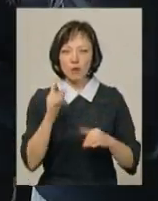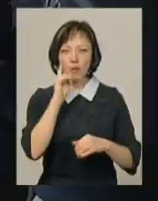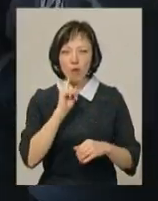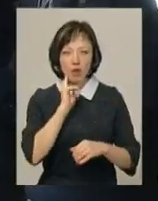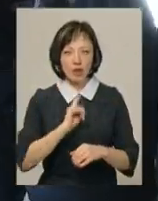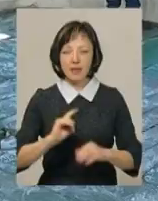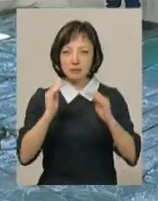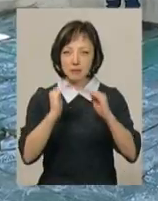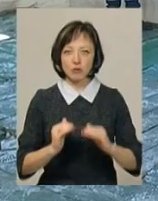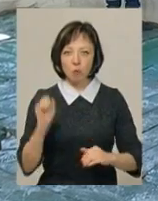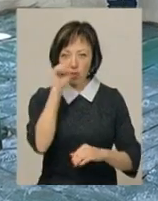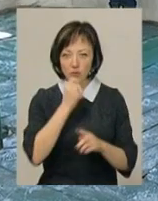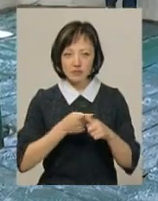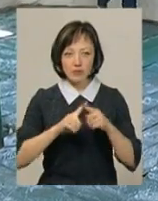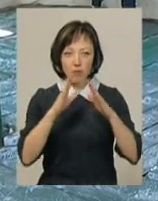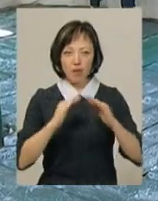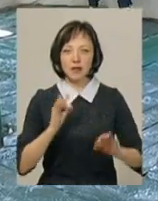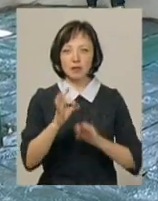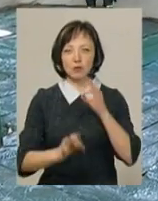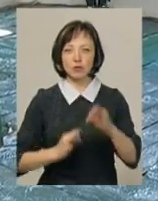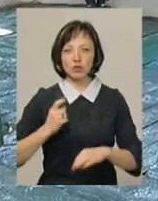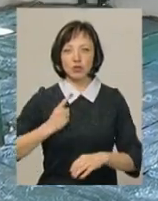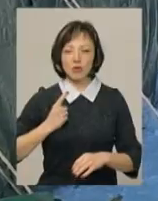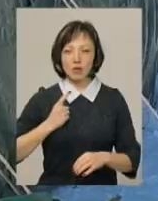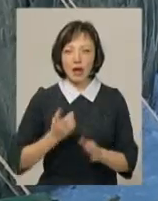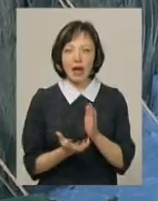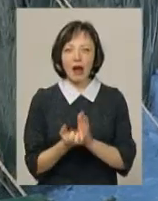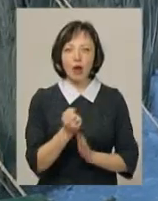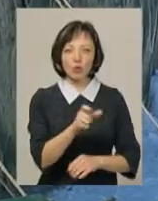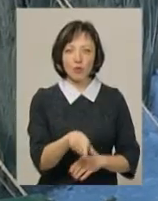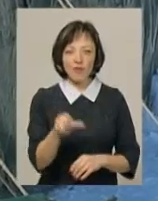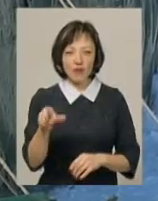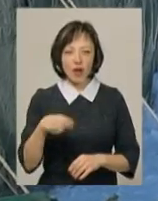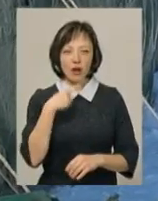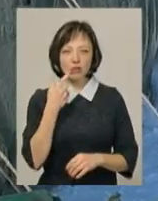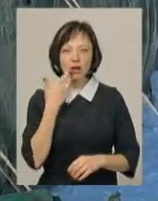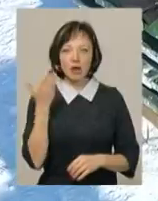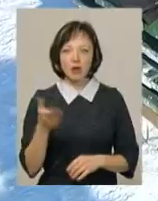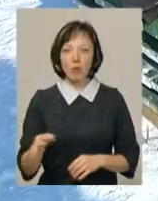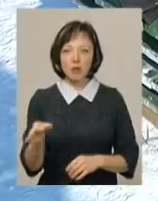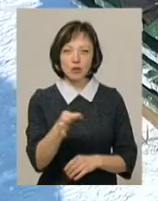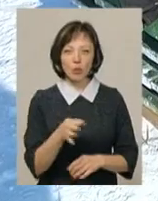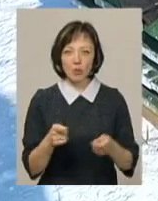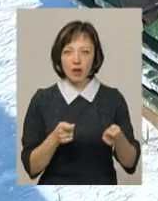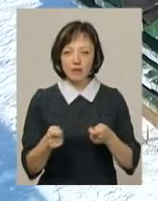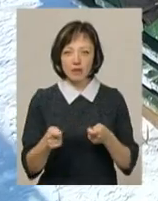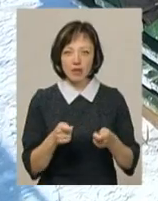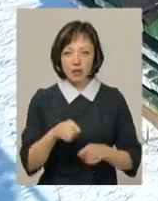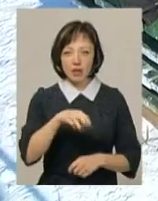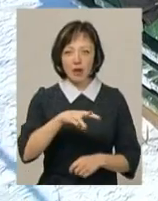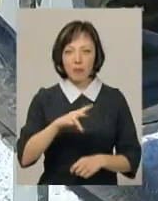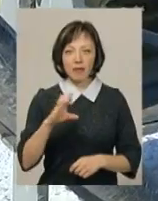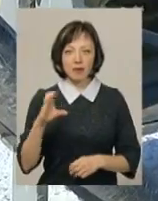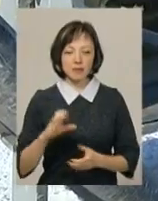не спадуть морози, у цій палатці цілодобово чергуватимуть рятувальники, запевняє речник обласного управління Держслужби надзвичайних ситуацій